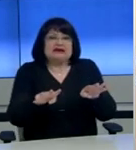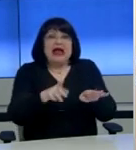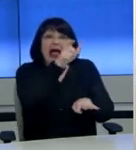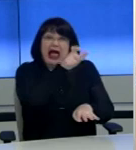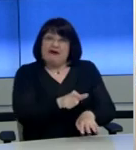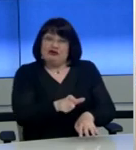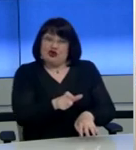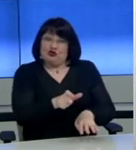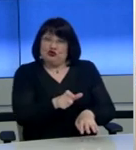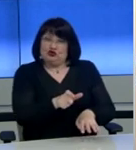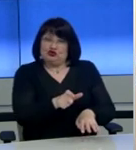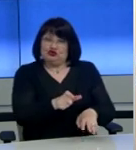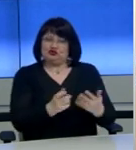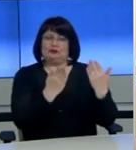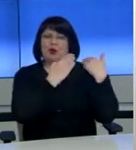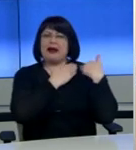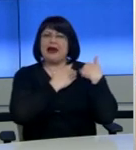αναθέτοντα και τον ανάδοχο.